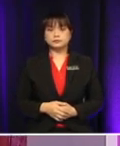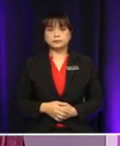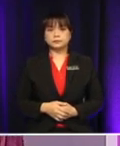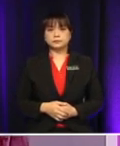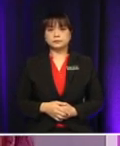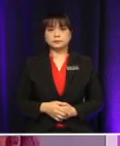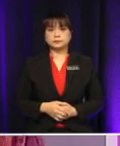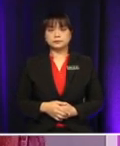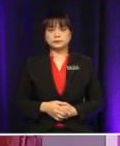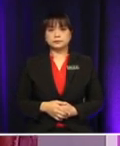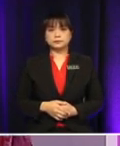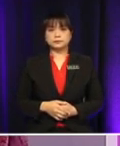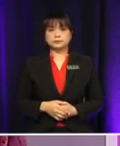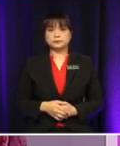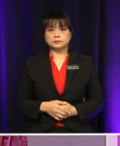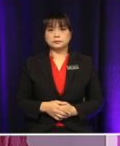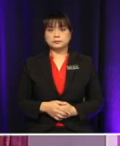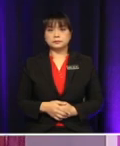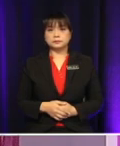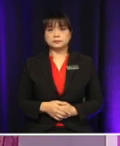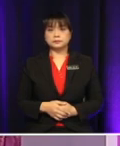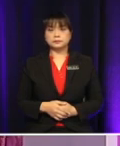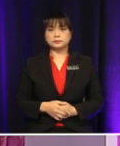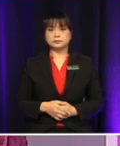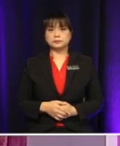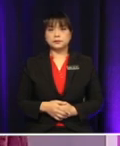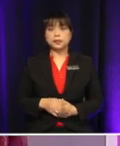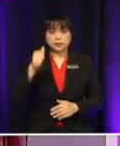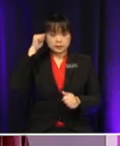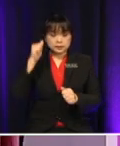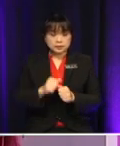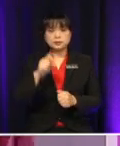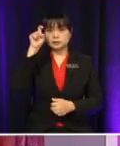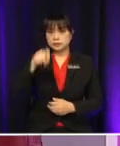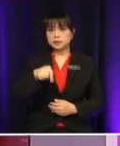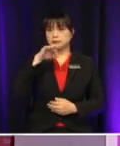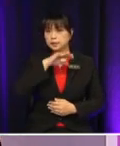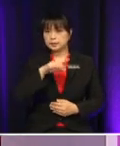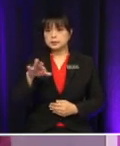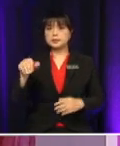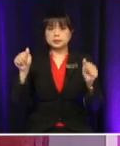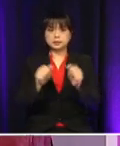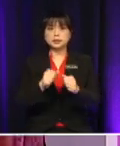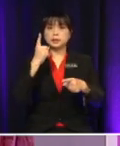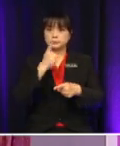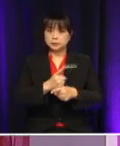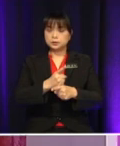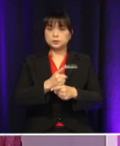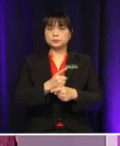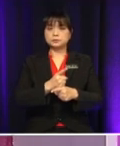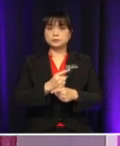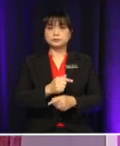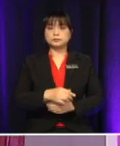mereka tidak apa itu mengeja dengan betul ya tetapi Ini semua adalah terma apabila terma